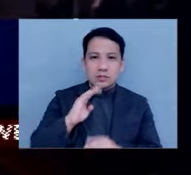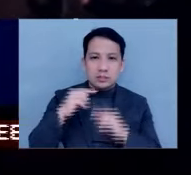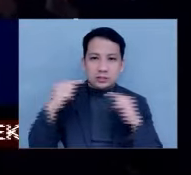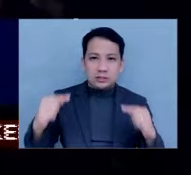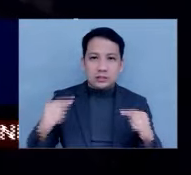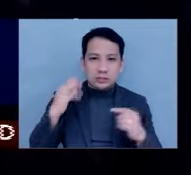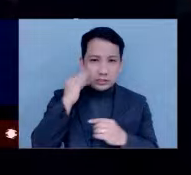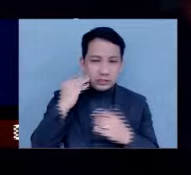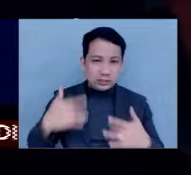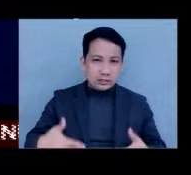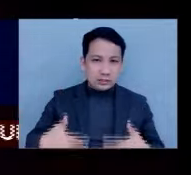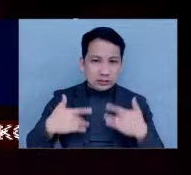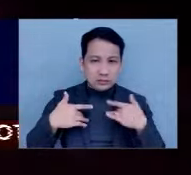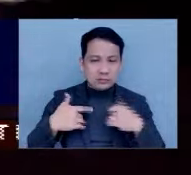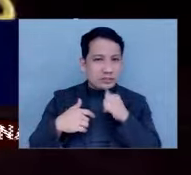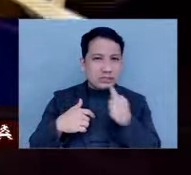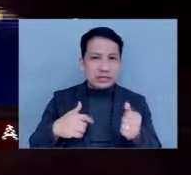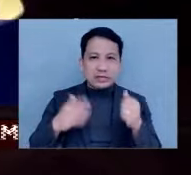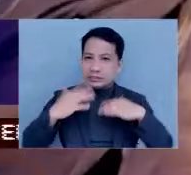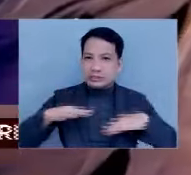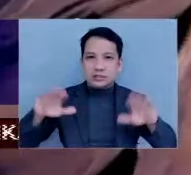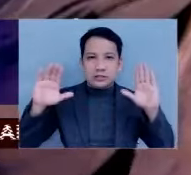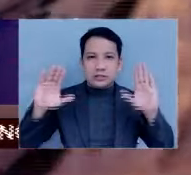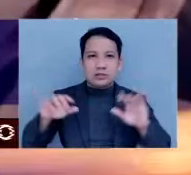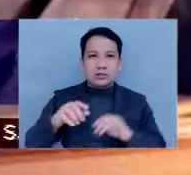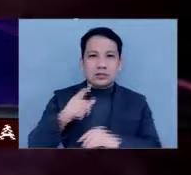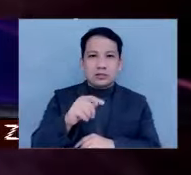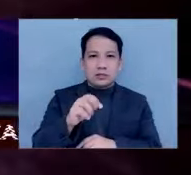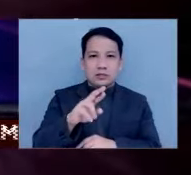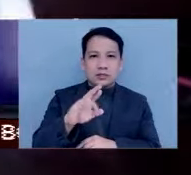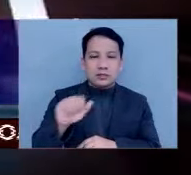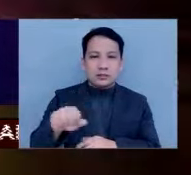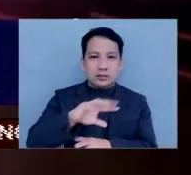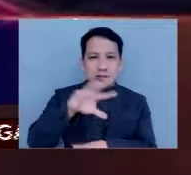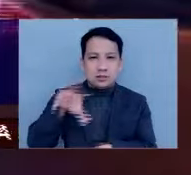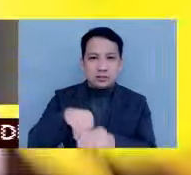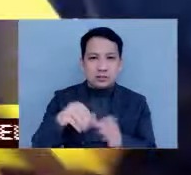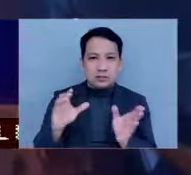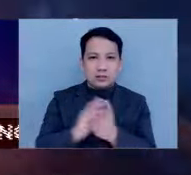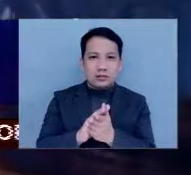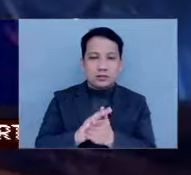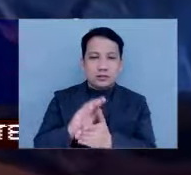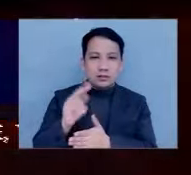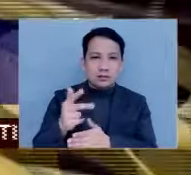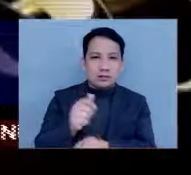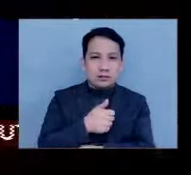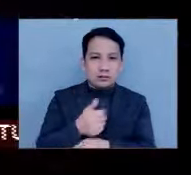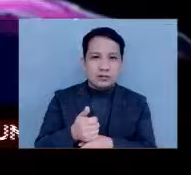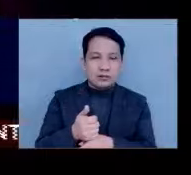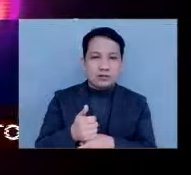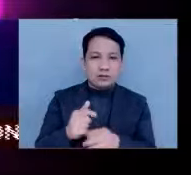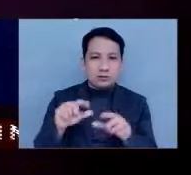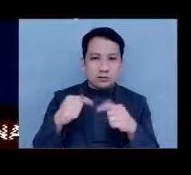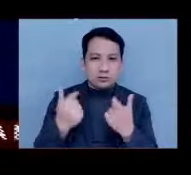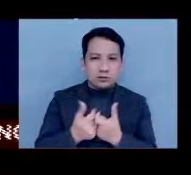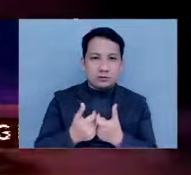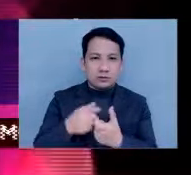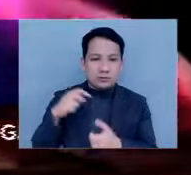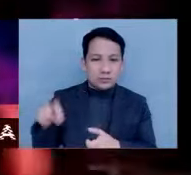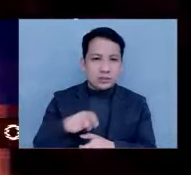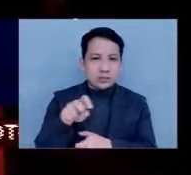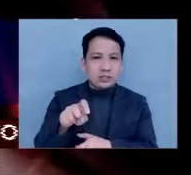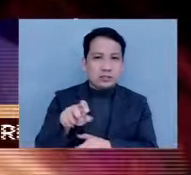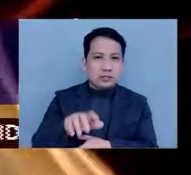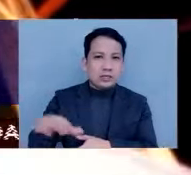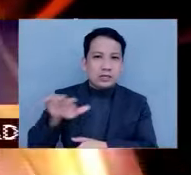buhay at hindi sumusuko. Ang Triumph ay kasama sa upcoming third album ng banda na The Traveler Across